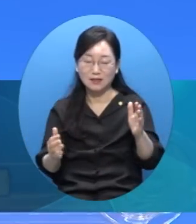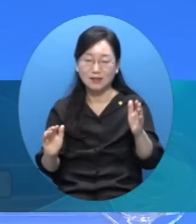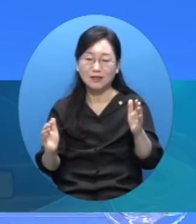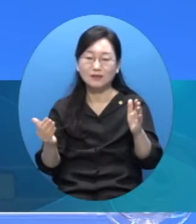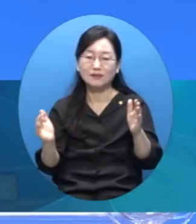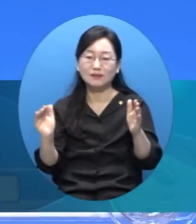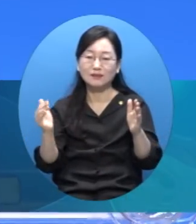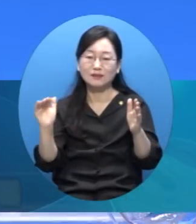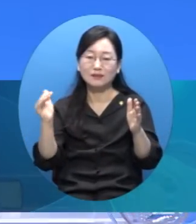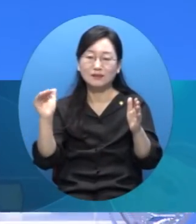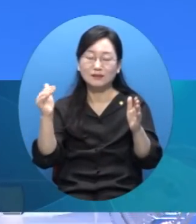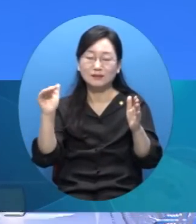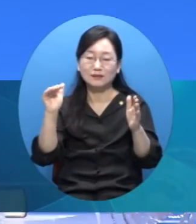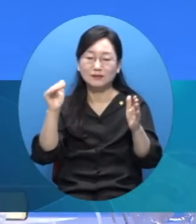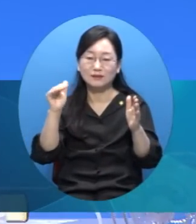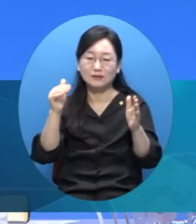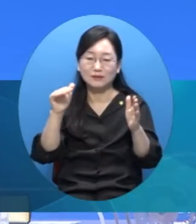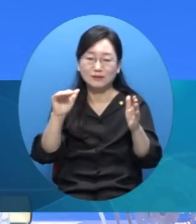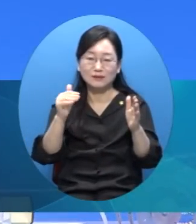그날에